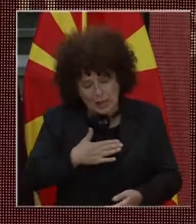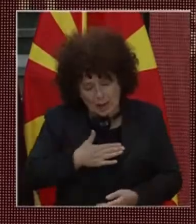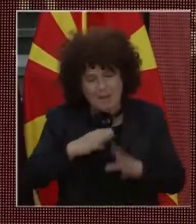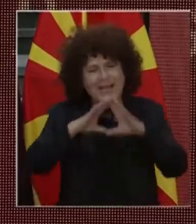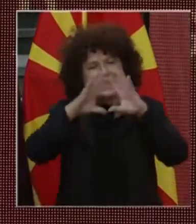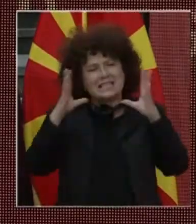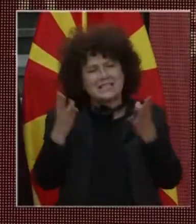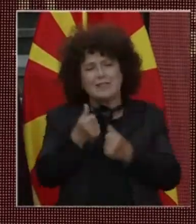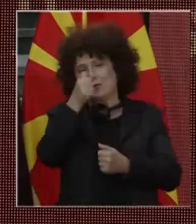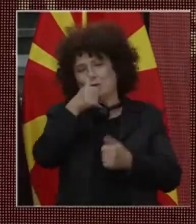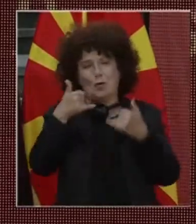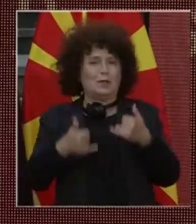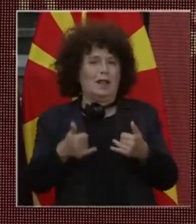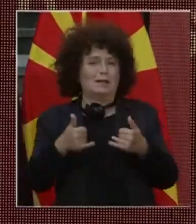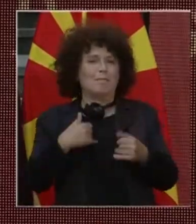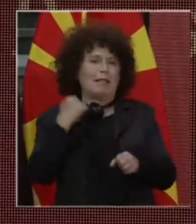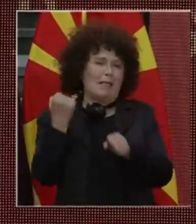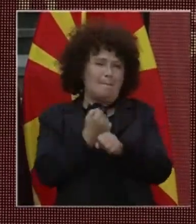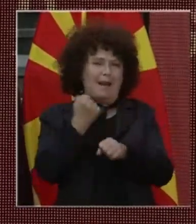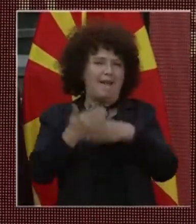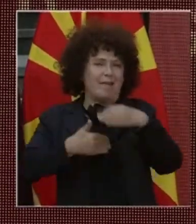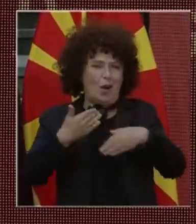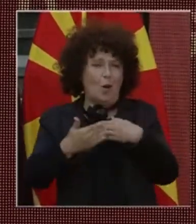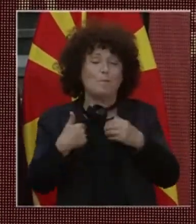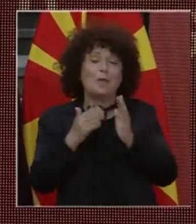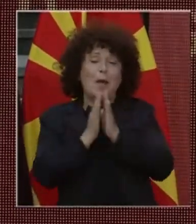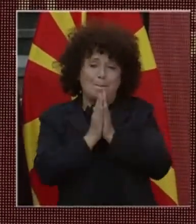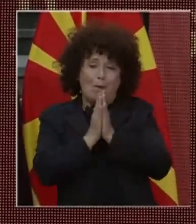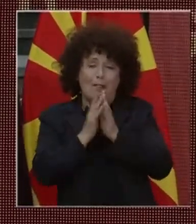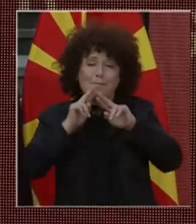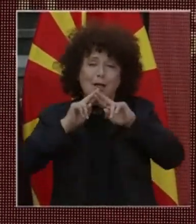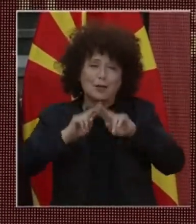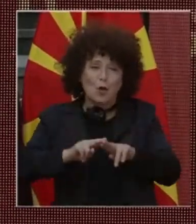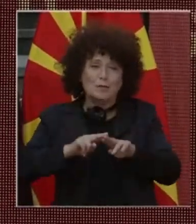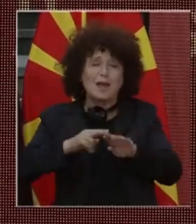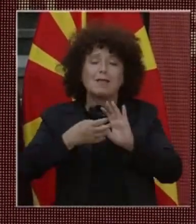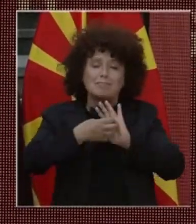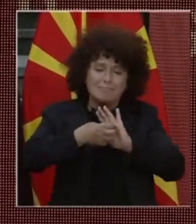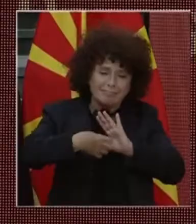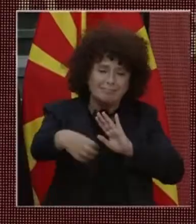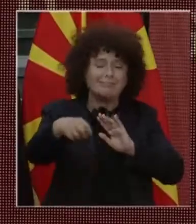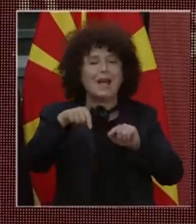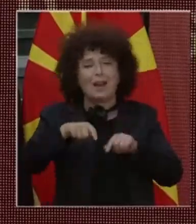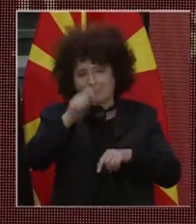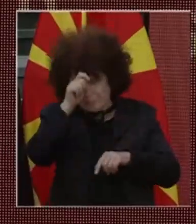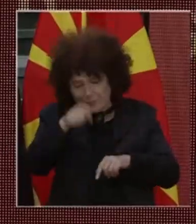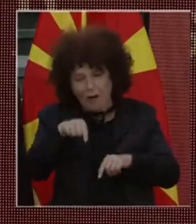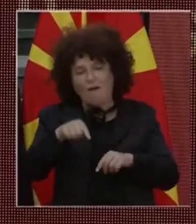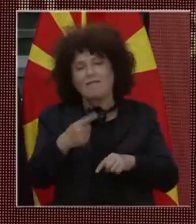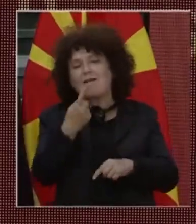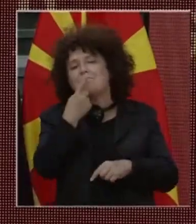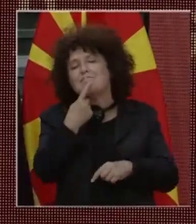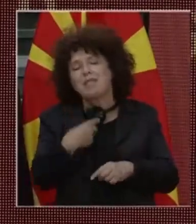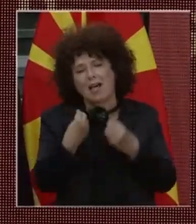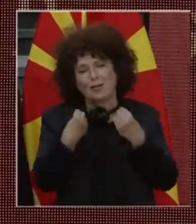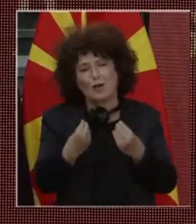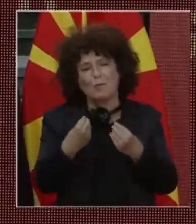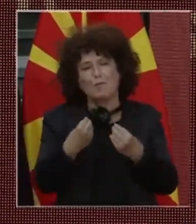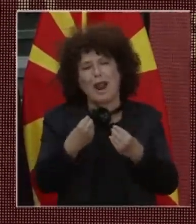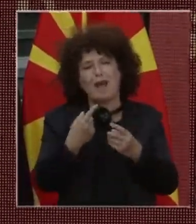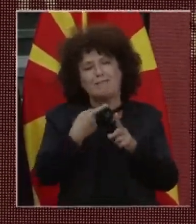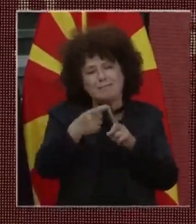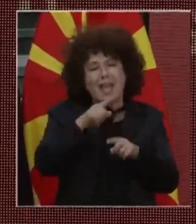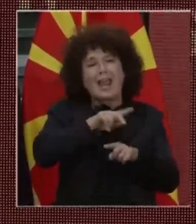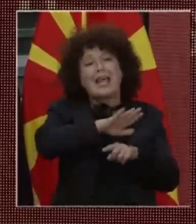што досега имаат направено, да ги замолам да останат и понатаму посветени на оваа благородна кауза и да порачам на